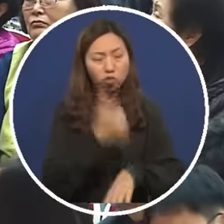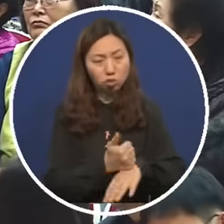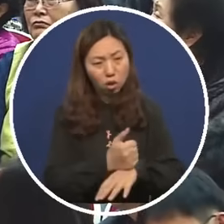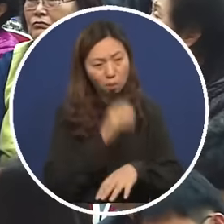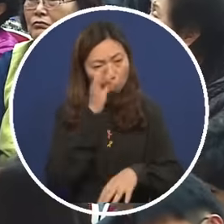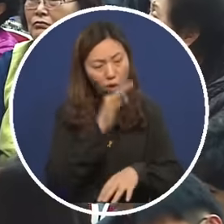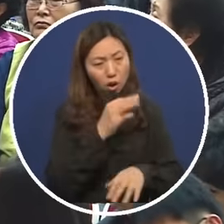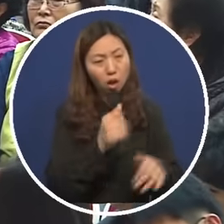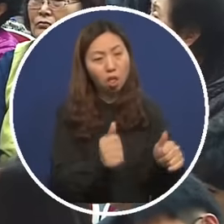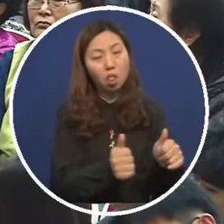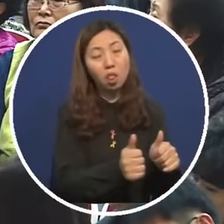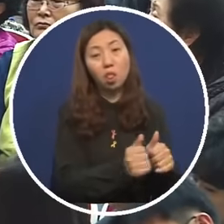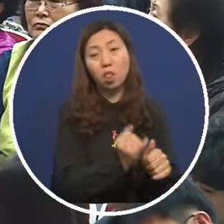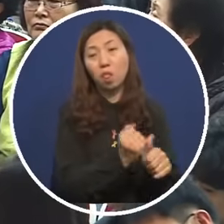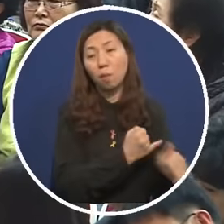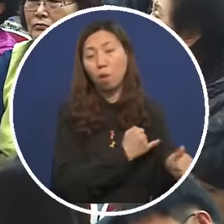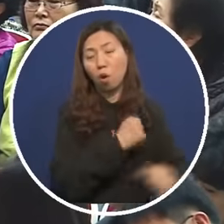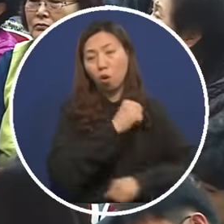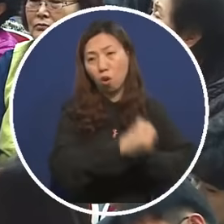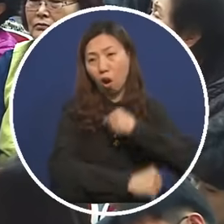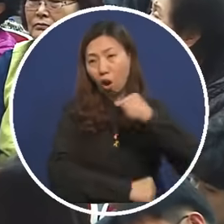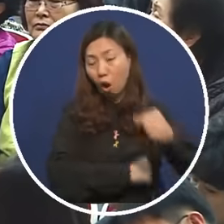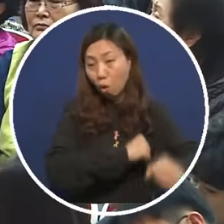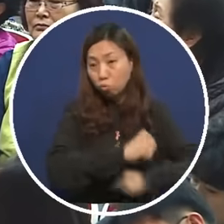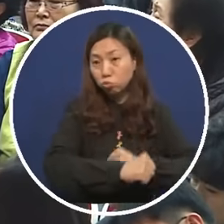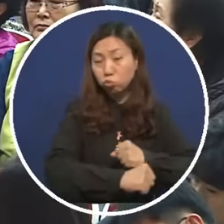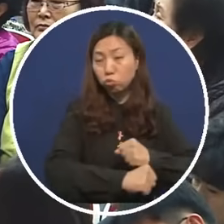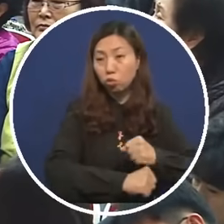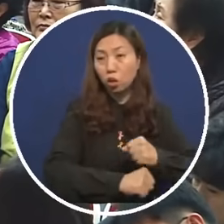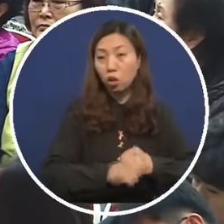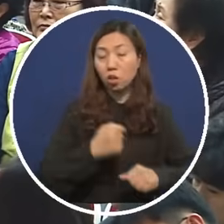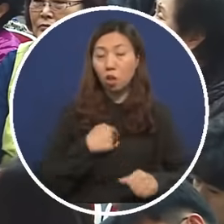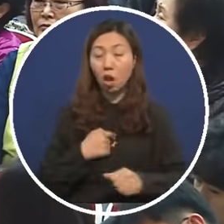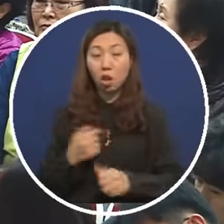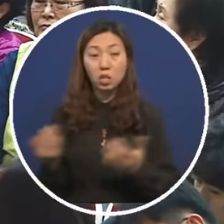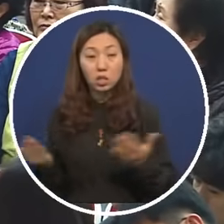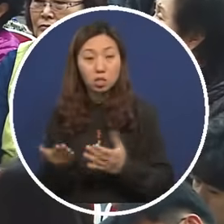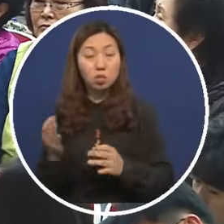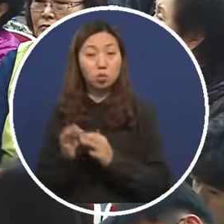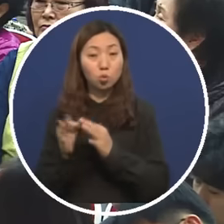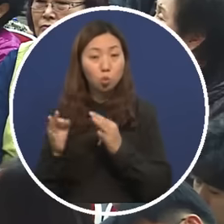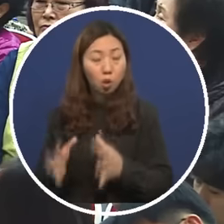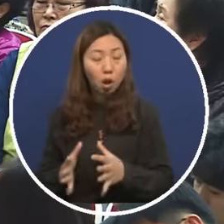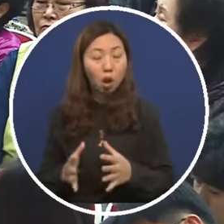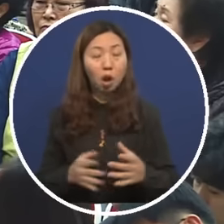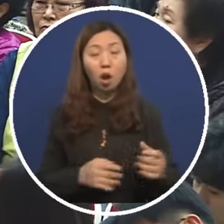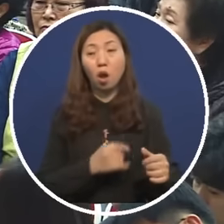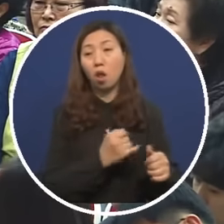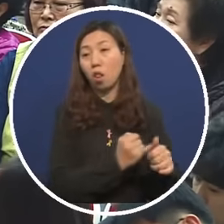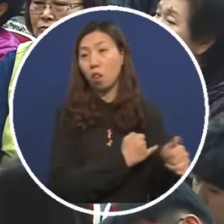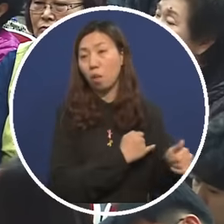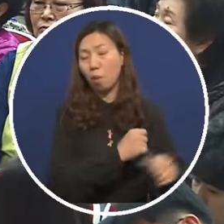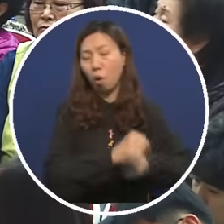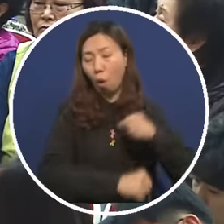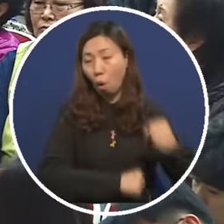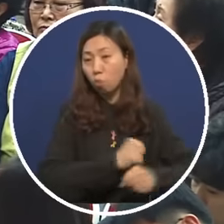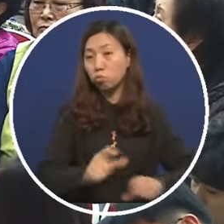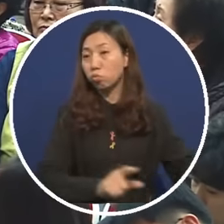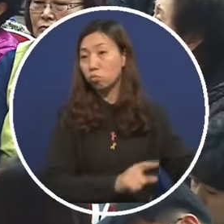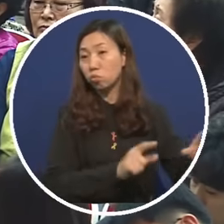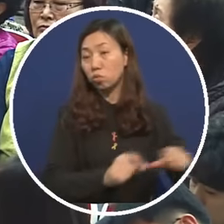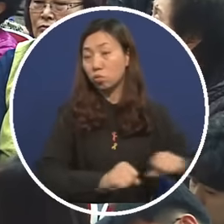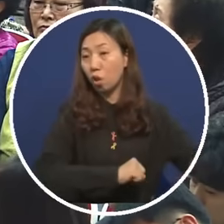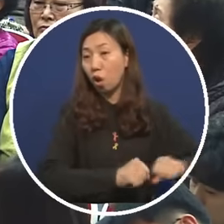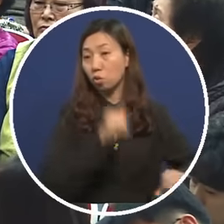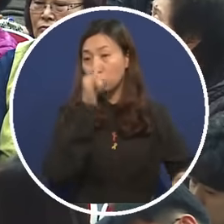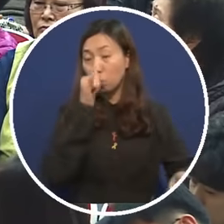너무 자유분만하게 제가 일하는 동안에 그렇게 이렇게 하고 다녔더라고요. 그래서 제가 지금